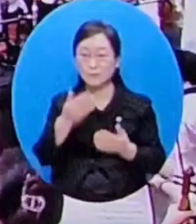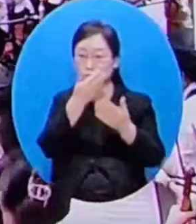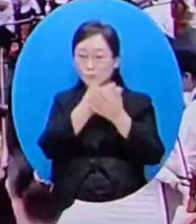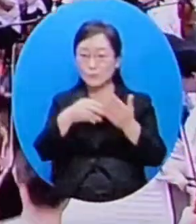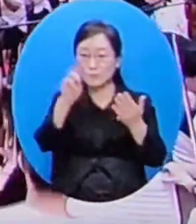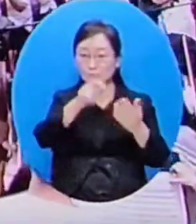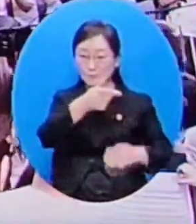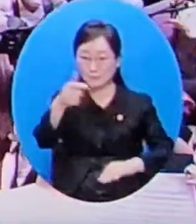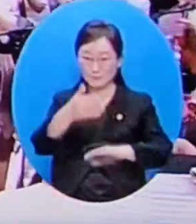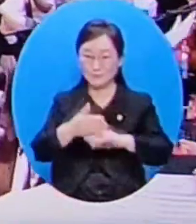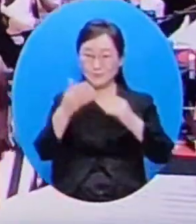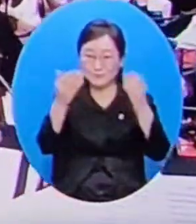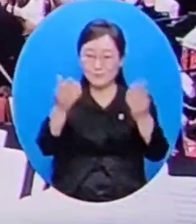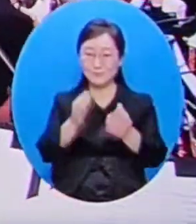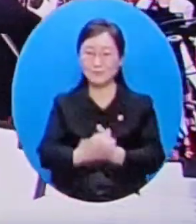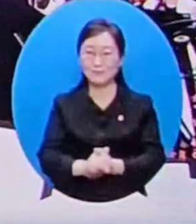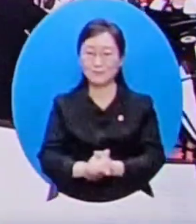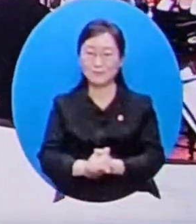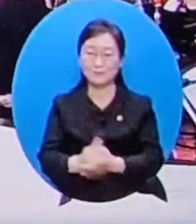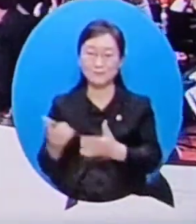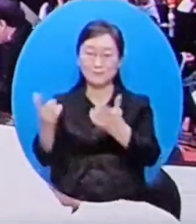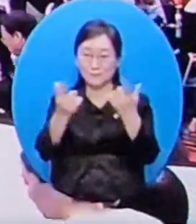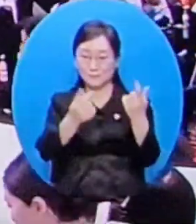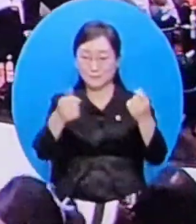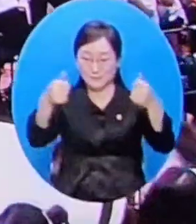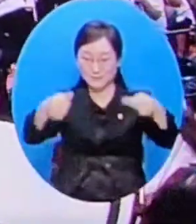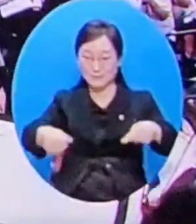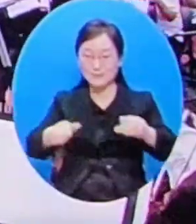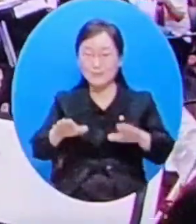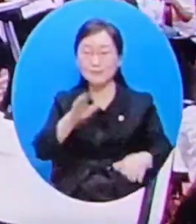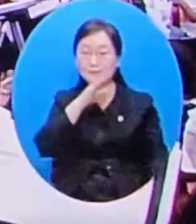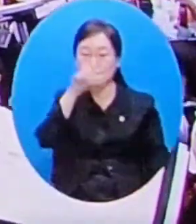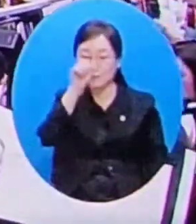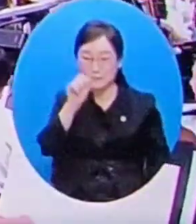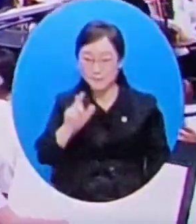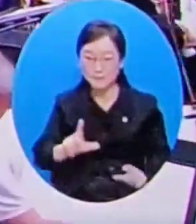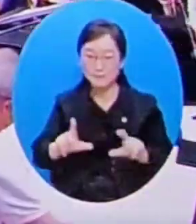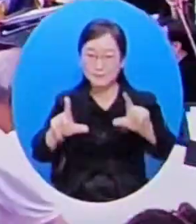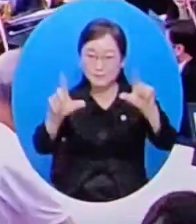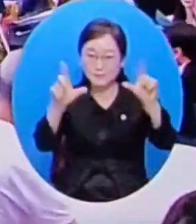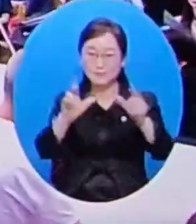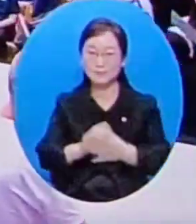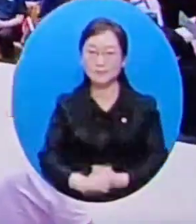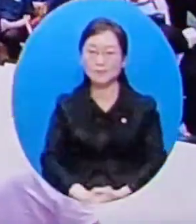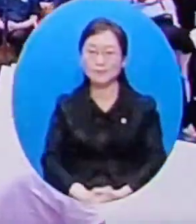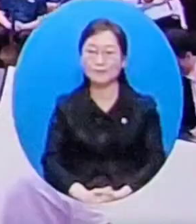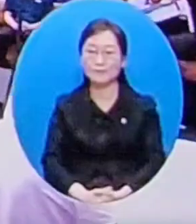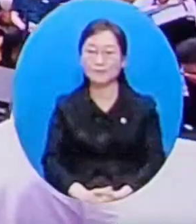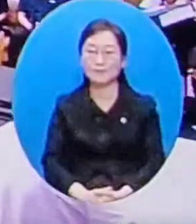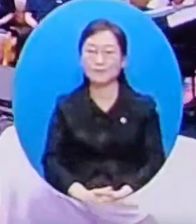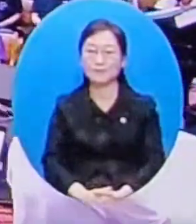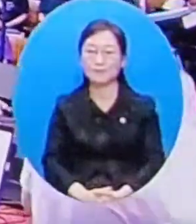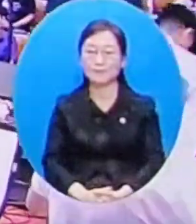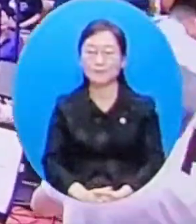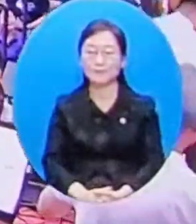시간차를 감사드립니다. 함께 인사 나누겠습니다. 오늘은 참으로 좋은 날입니다.